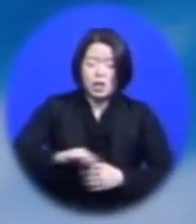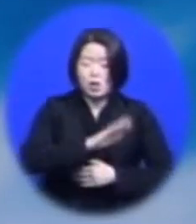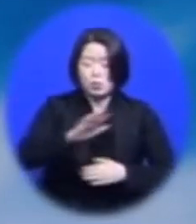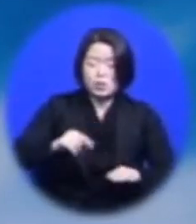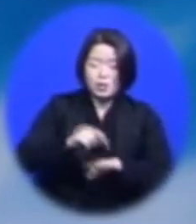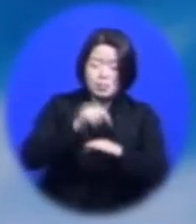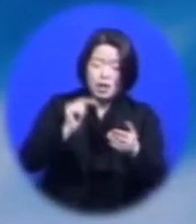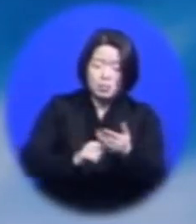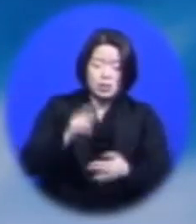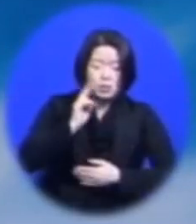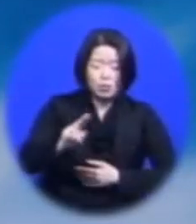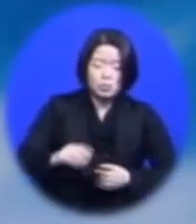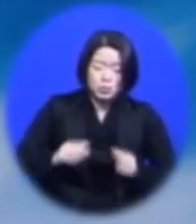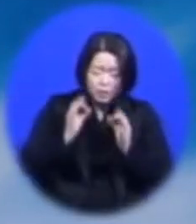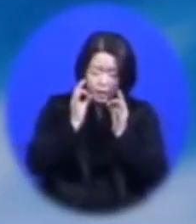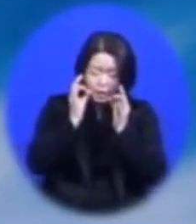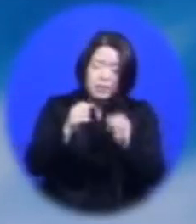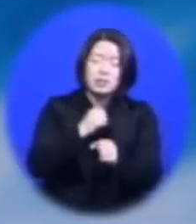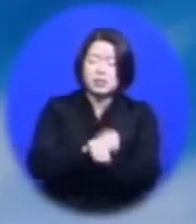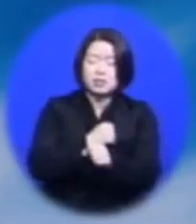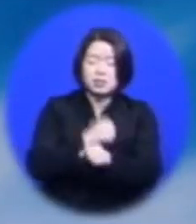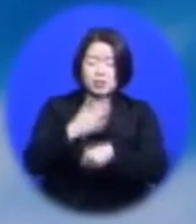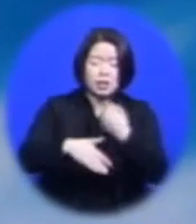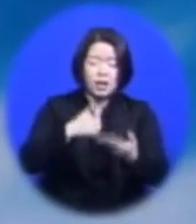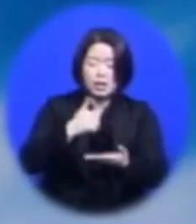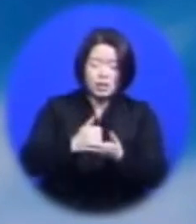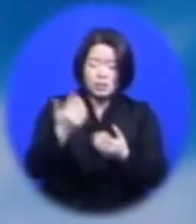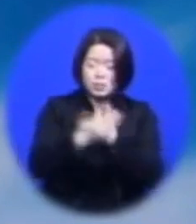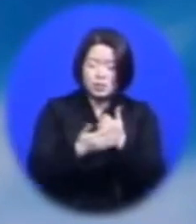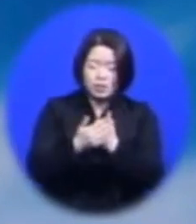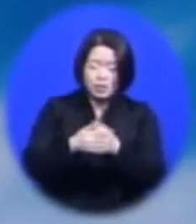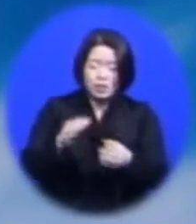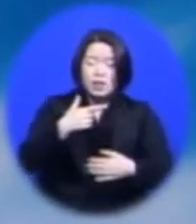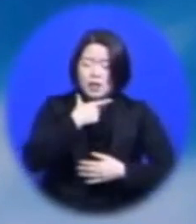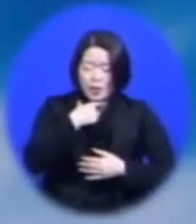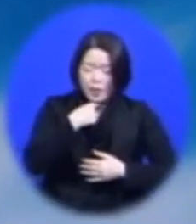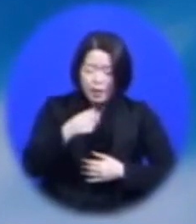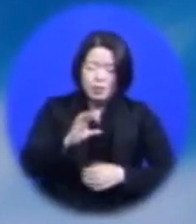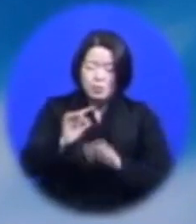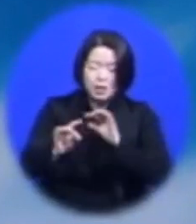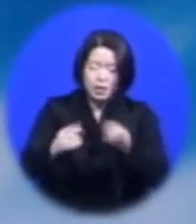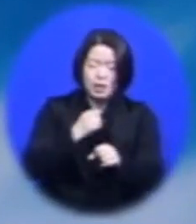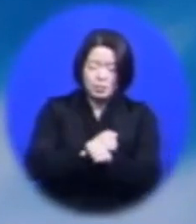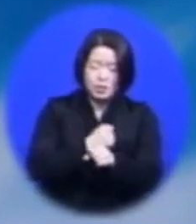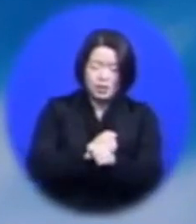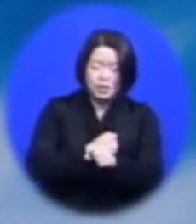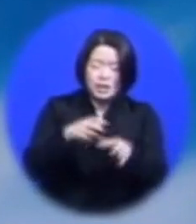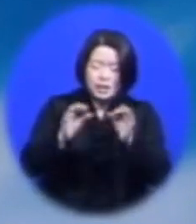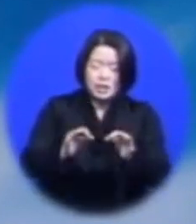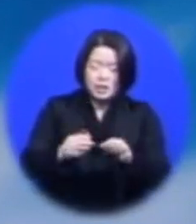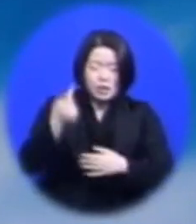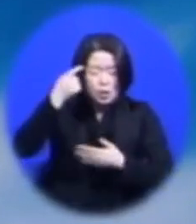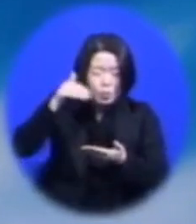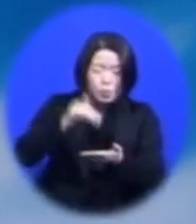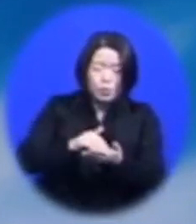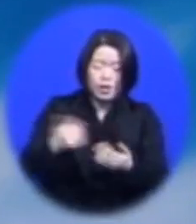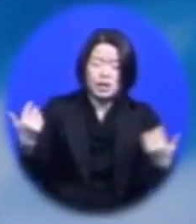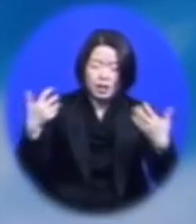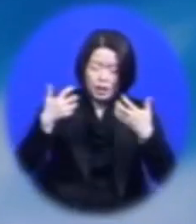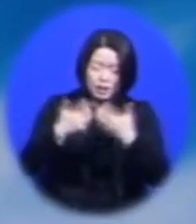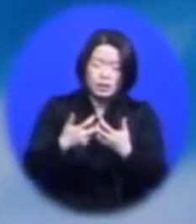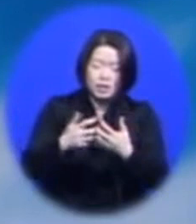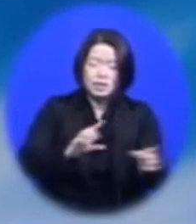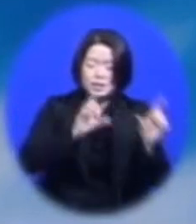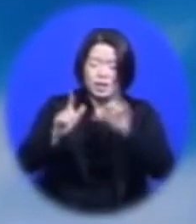마음이 너무나 간절해서 하나님의 은혜를 갈망합니다. 이제는 후회만 가득한 삶을 계속